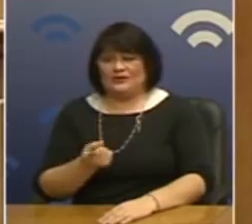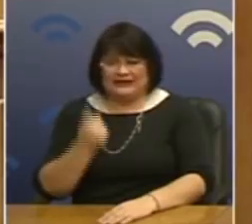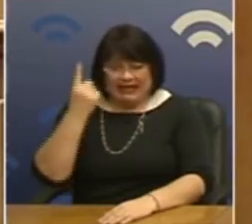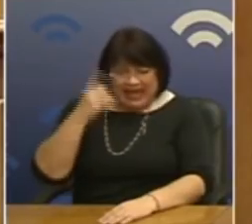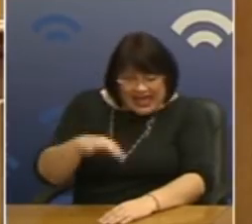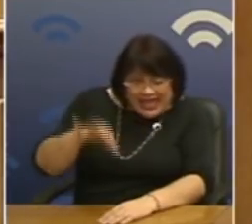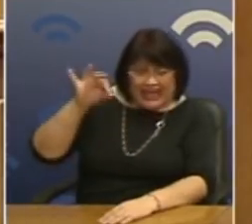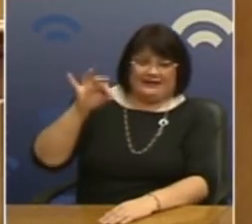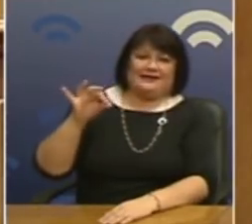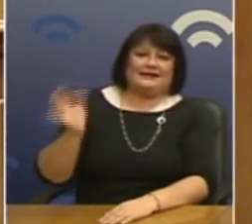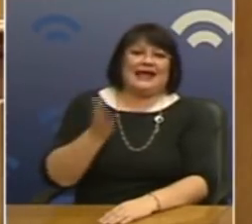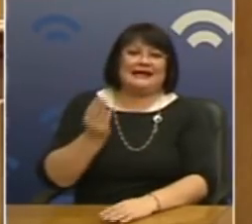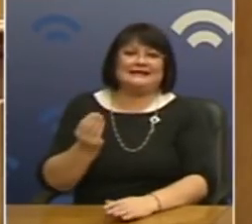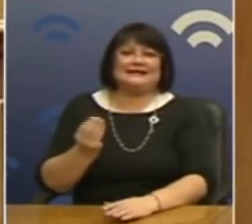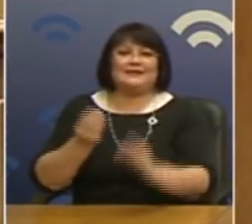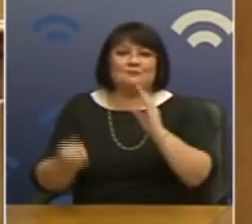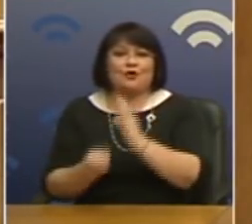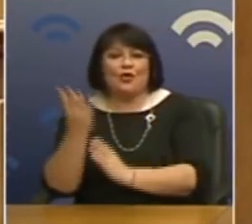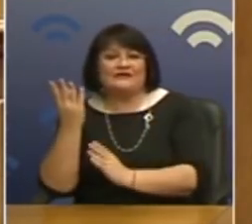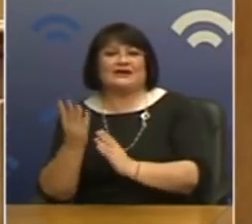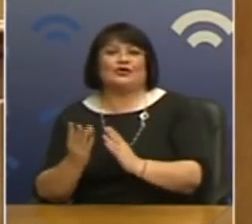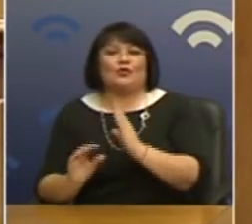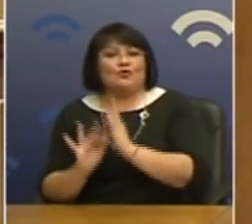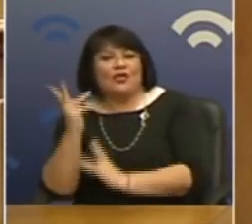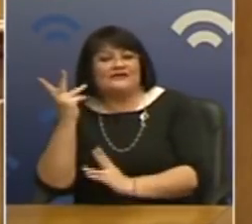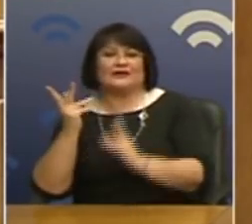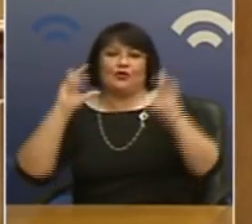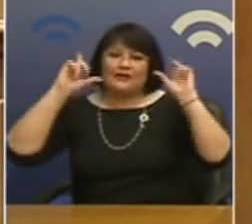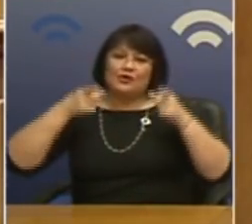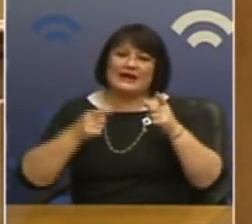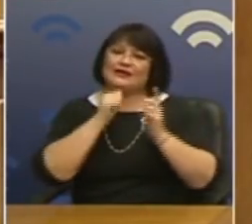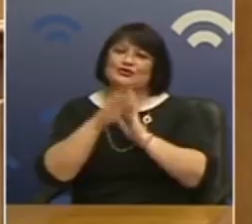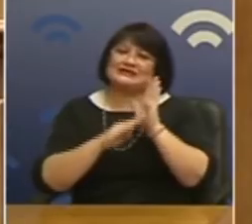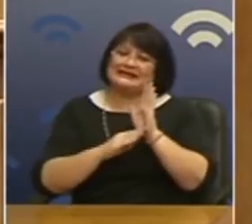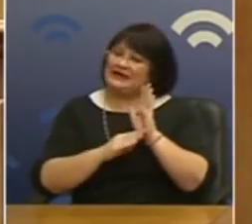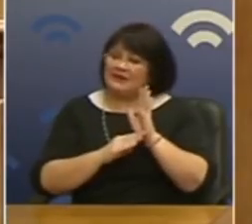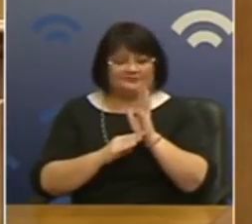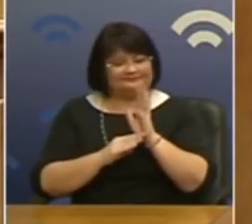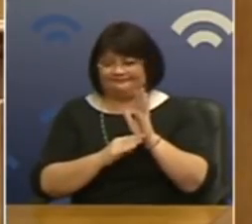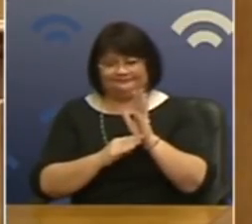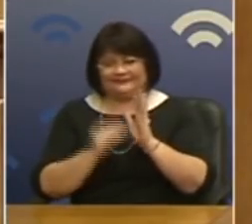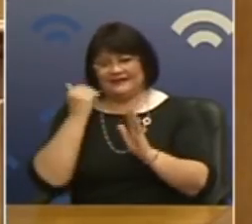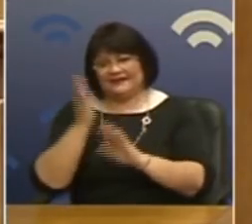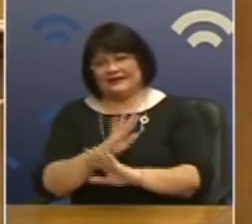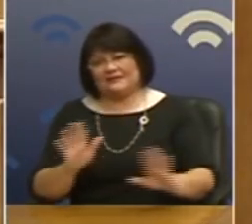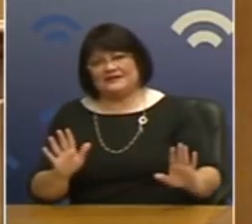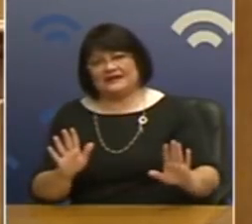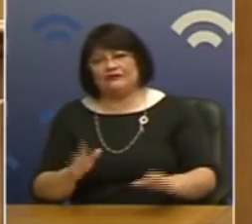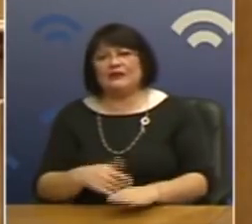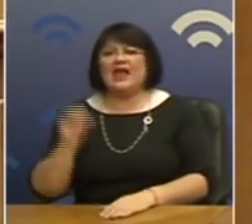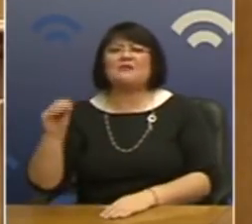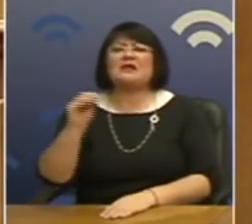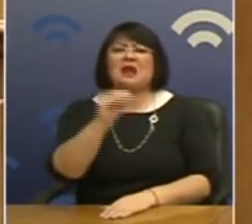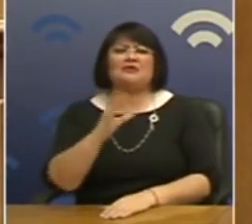πραγματικά δημοκρατικό προοδευτικό σύνταγμα στο πλαίσιο της σημερινής εξουσίας του κεφαλαίου, της εκμετάλλευσης ανθρώπου από